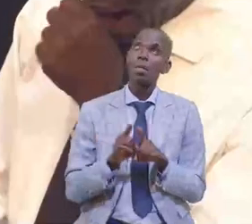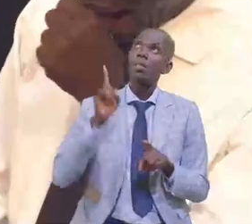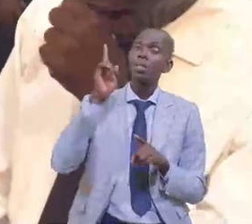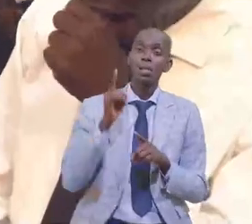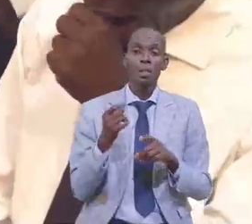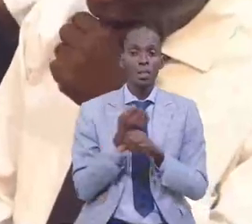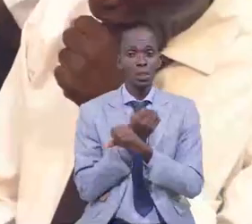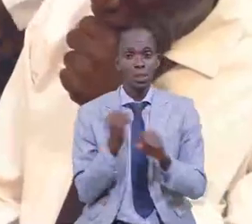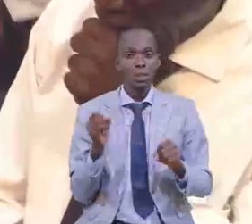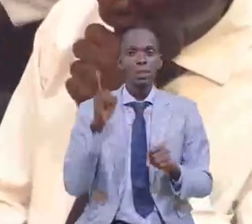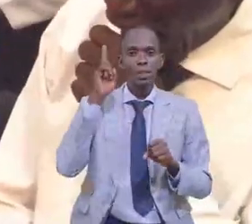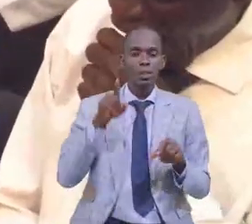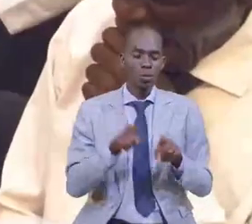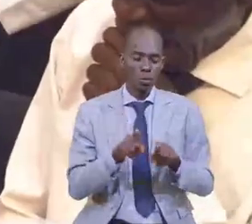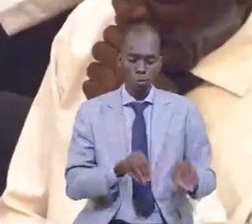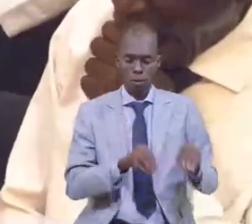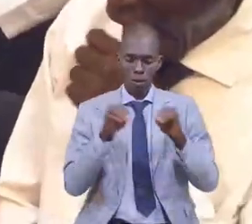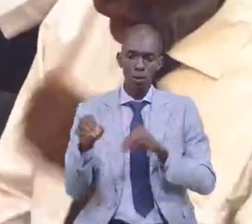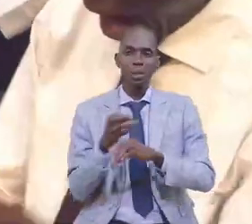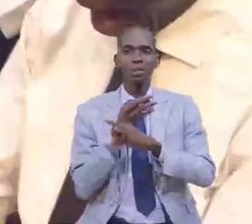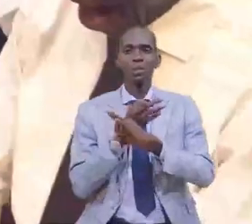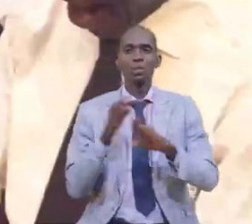Comme le Seigneur sauve, il affranchit.